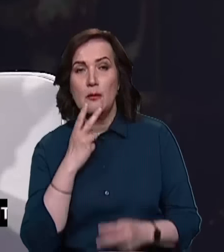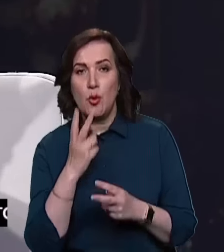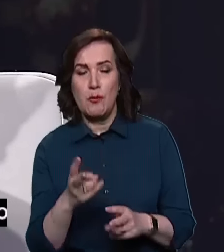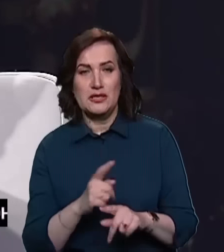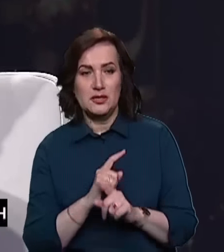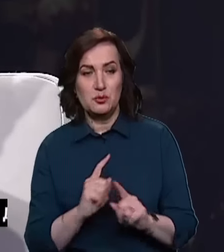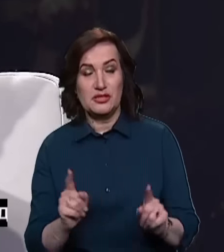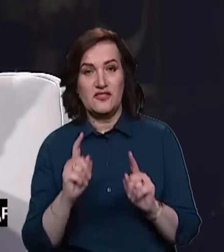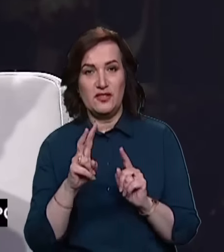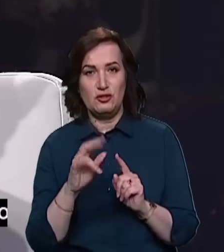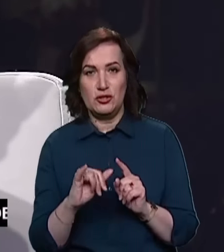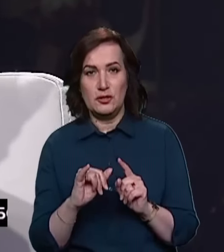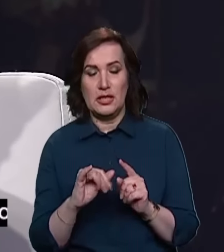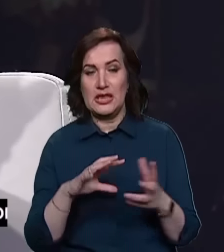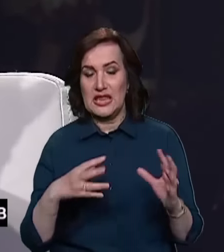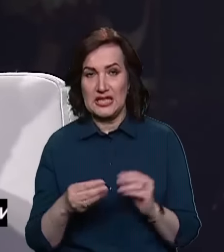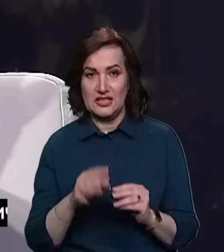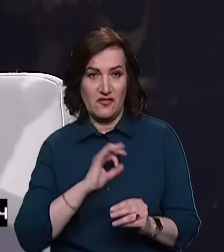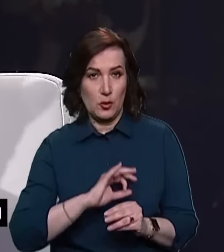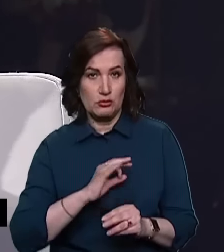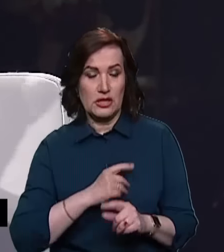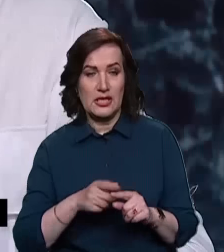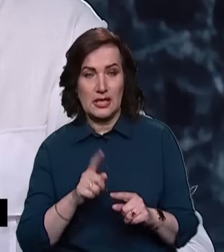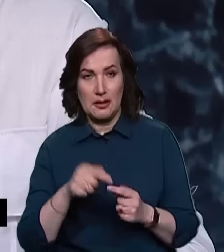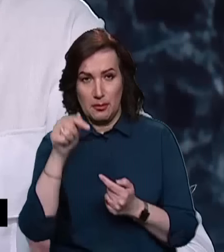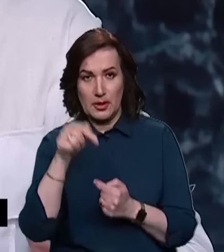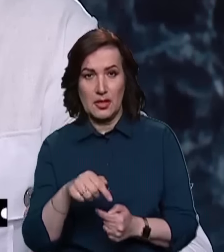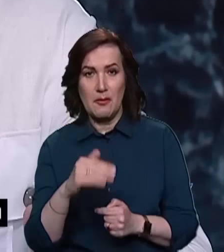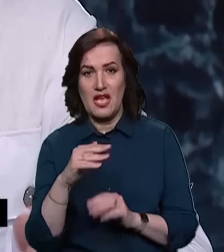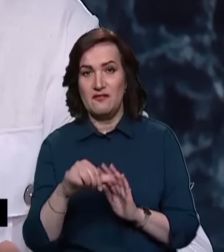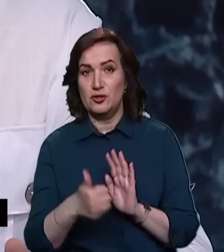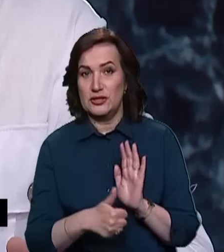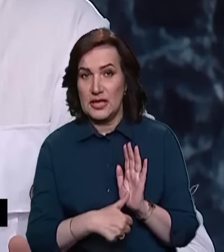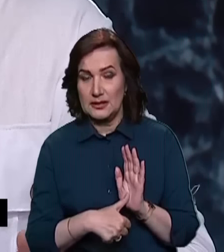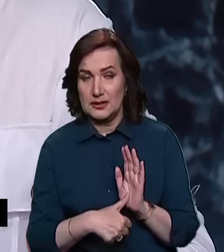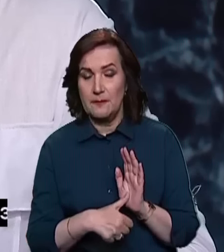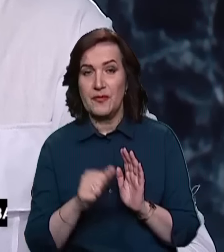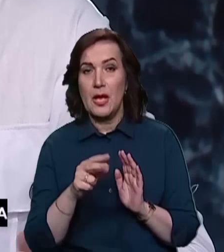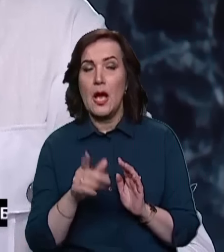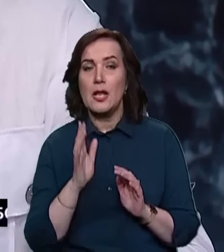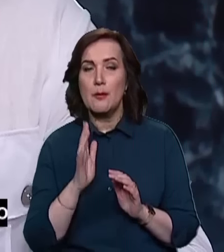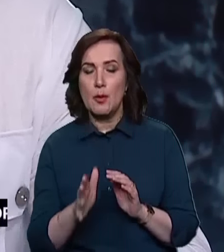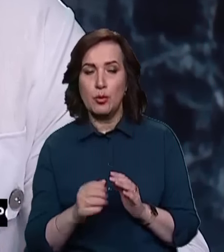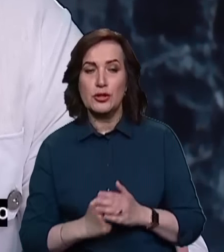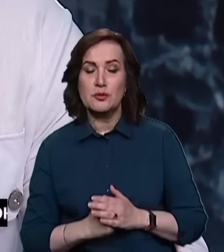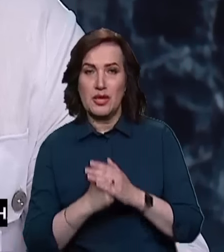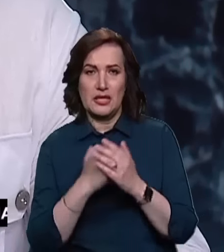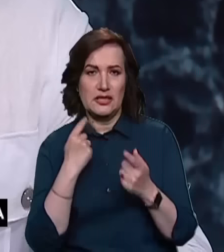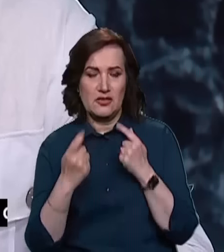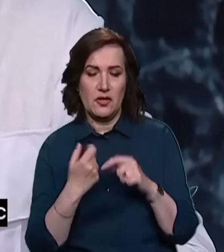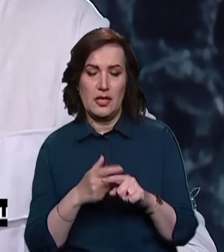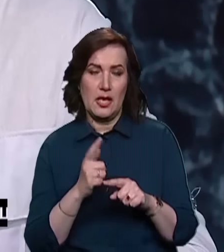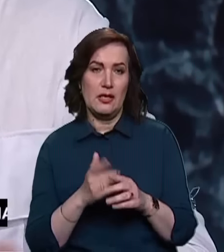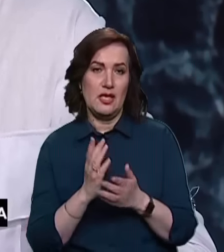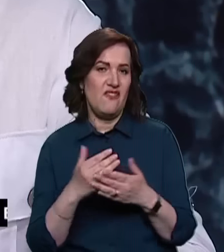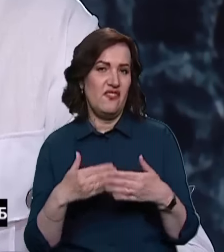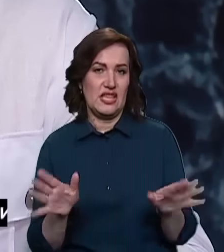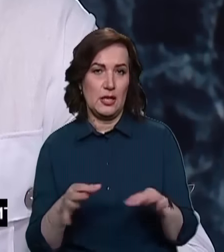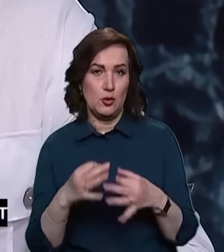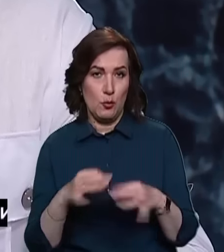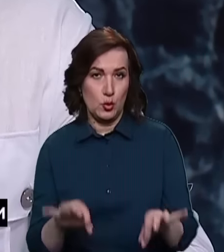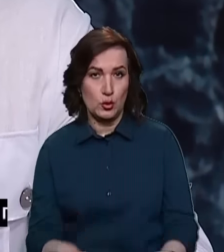побачимо специфічні, скажімо так, наслідки використання, які притаманні саме в 16. Але будемо спиратися на ту інформацію, яка є в відкритому доступі. Ну